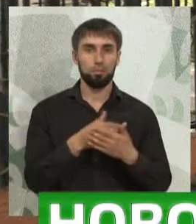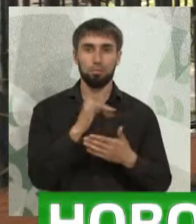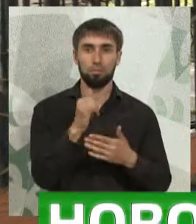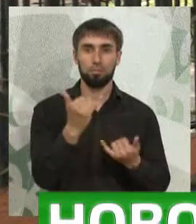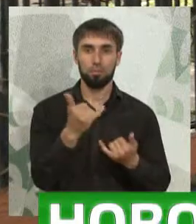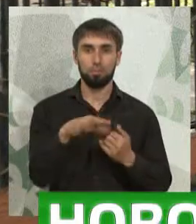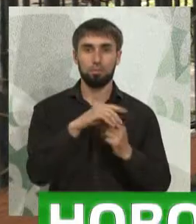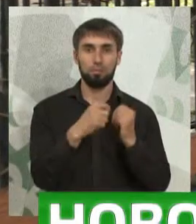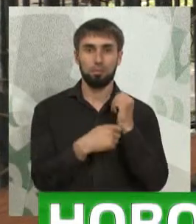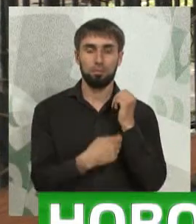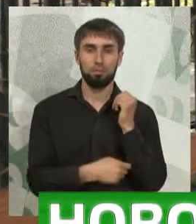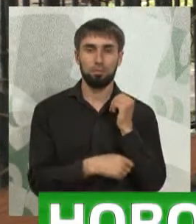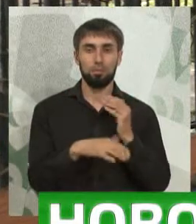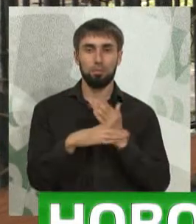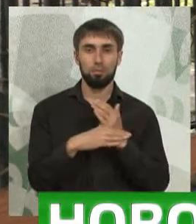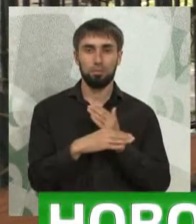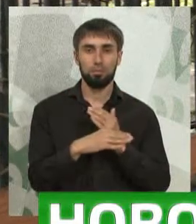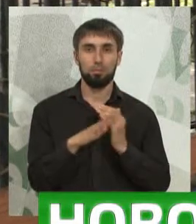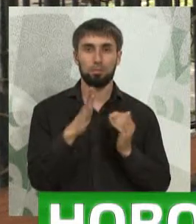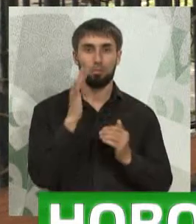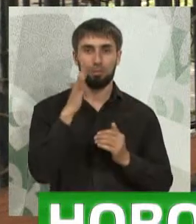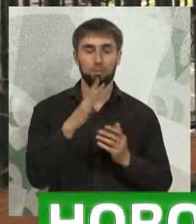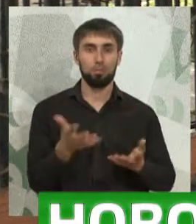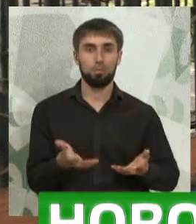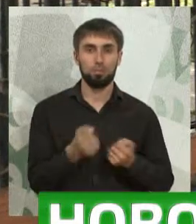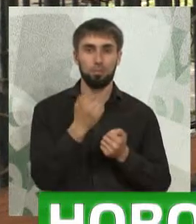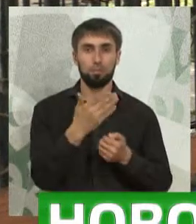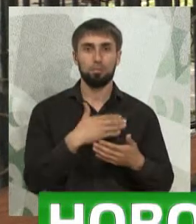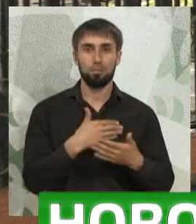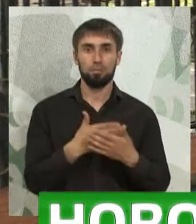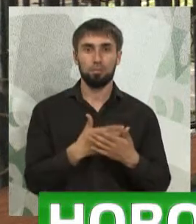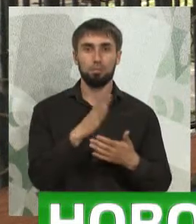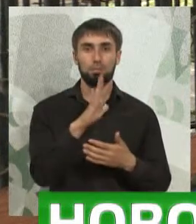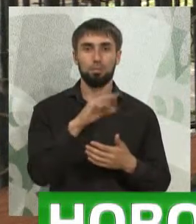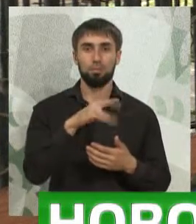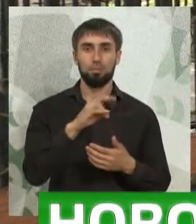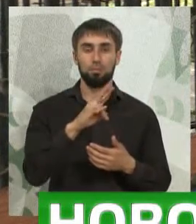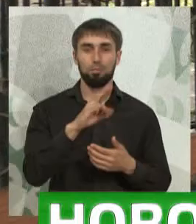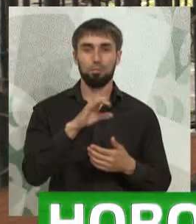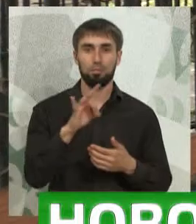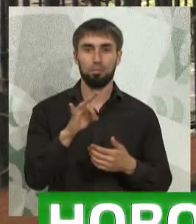материальной помощи, в смысле поддержка вот этих волонтеров, какую-то,